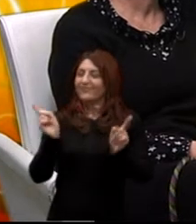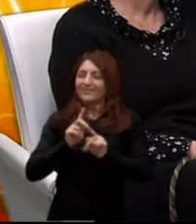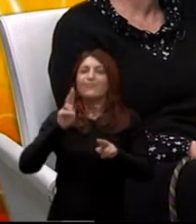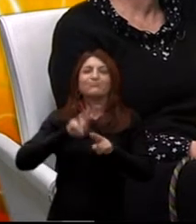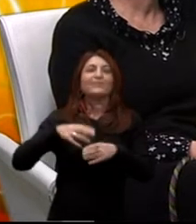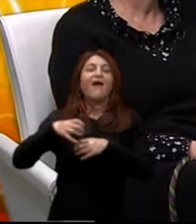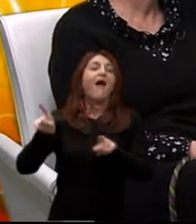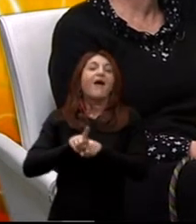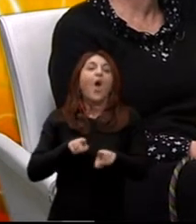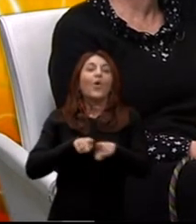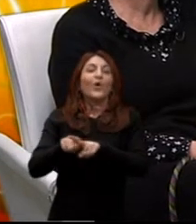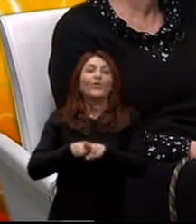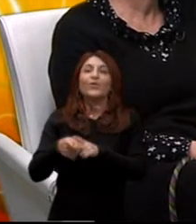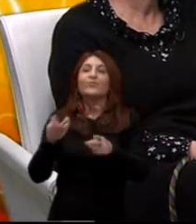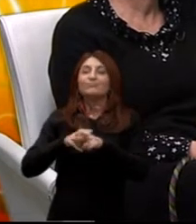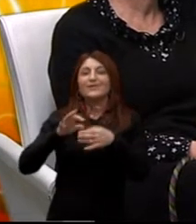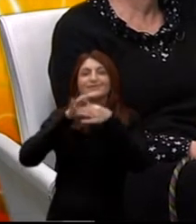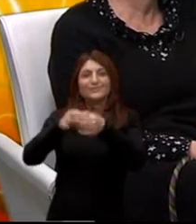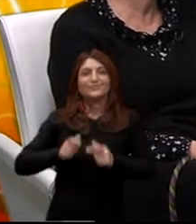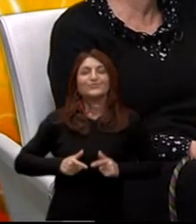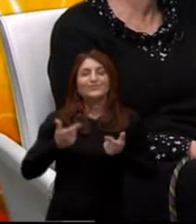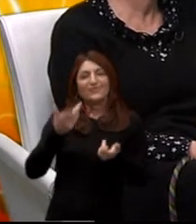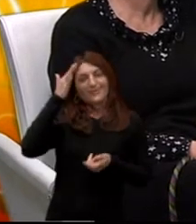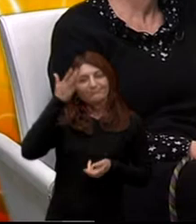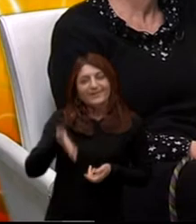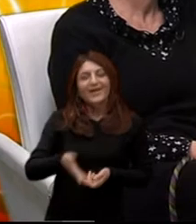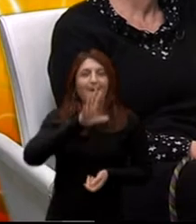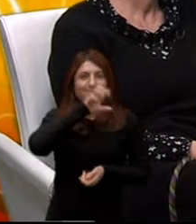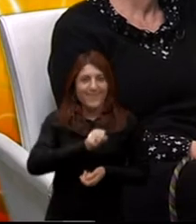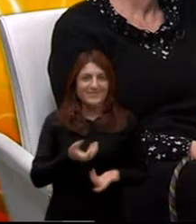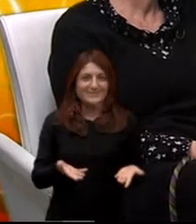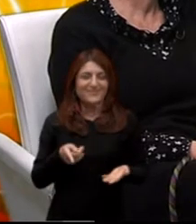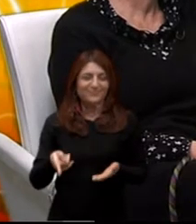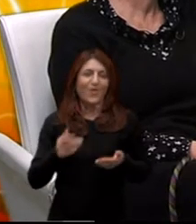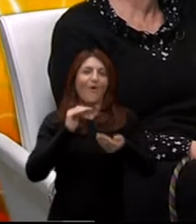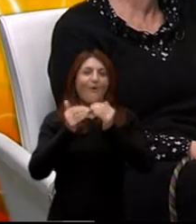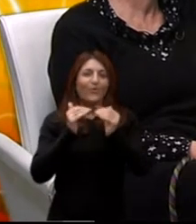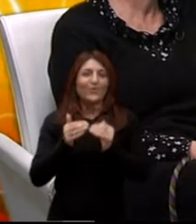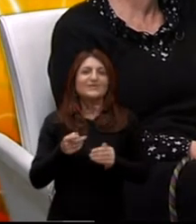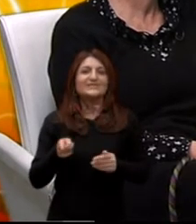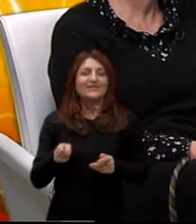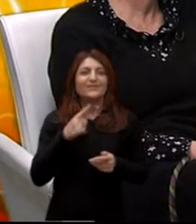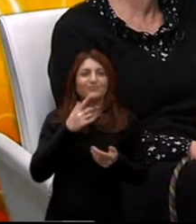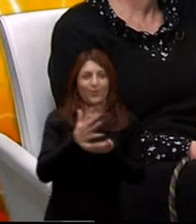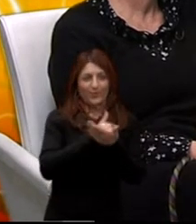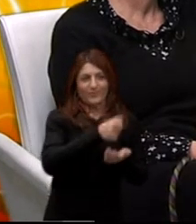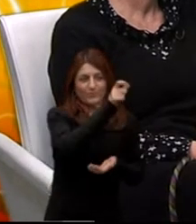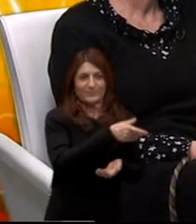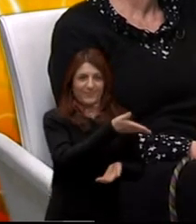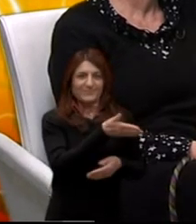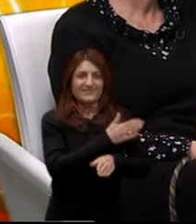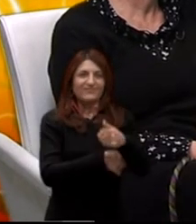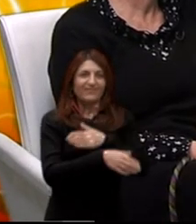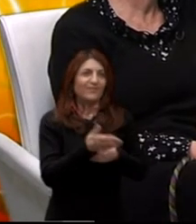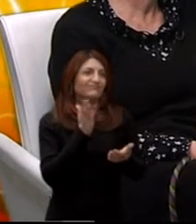kao jedan roditelj koji cijeli život prati tog svog psa i uvijek je u nekakvom odnosu s tim psom i tim korisnikom. I